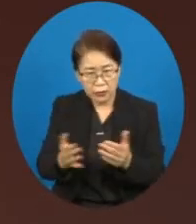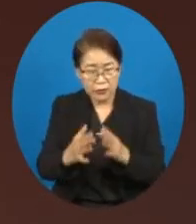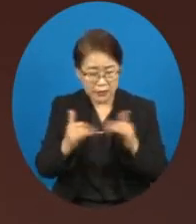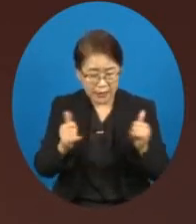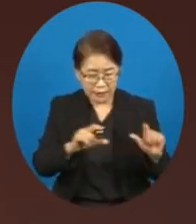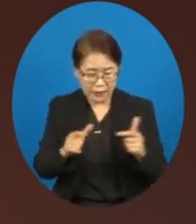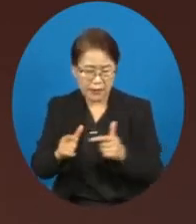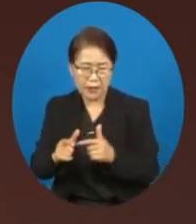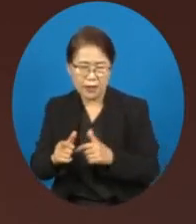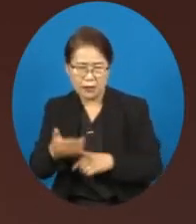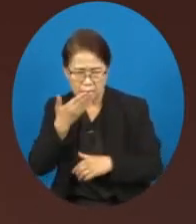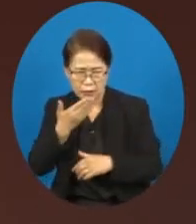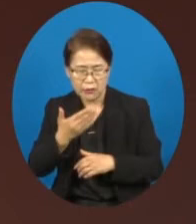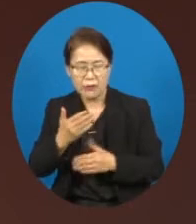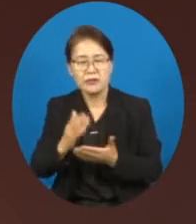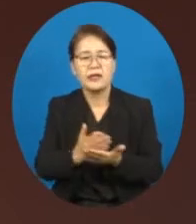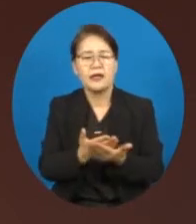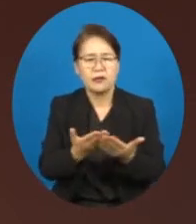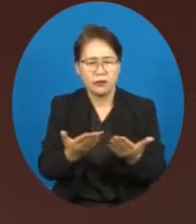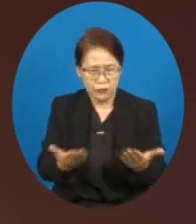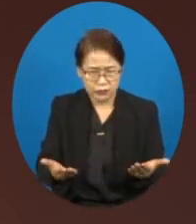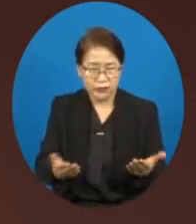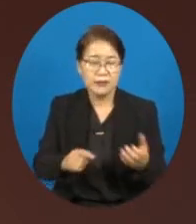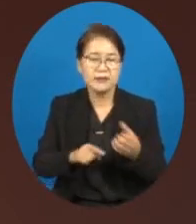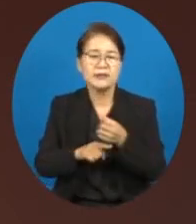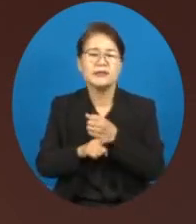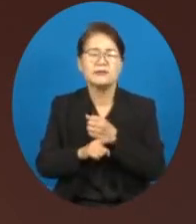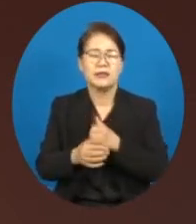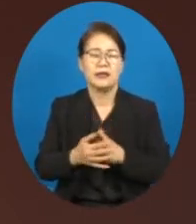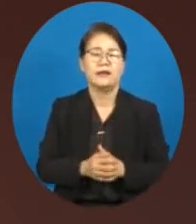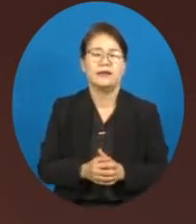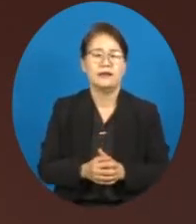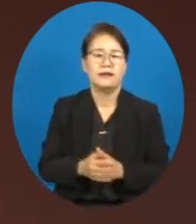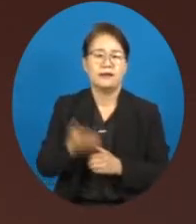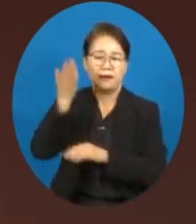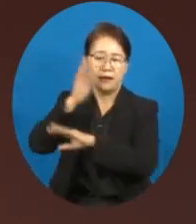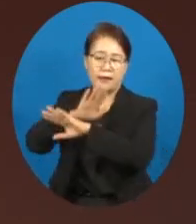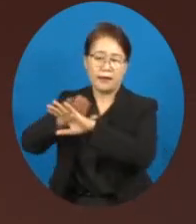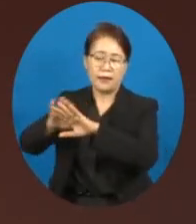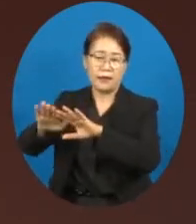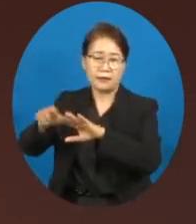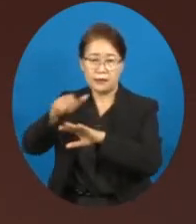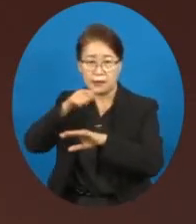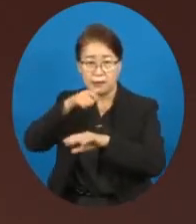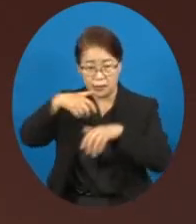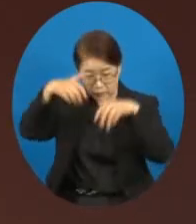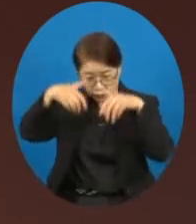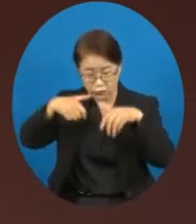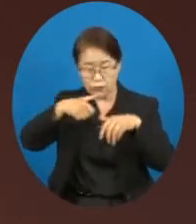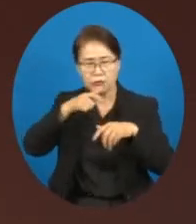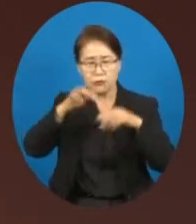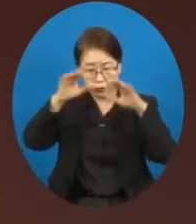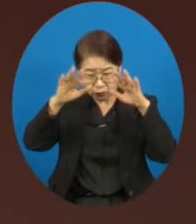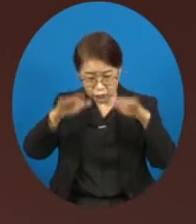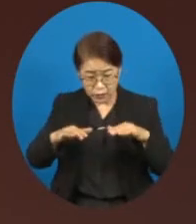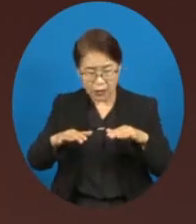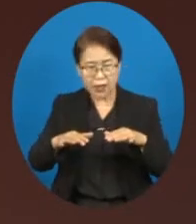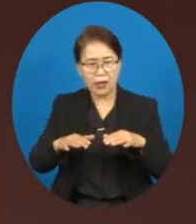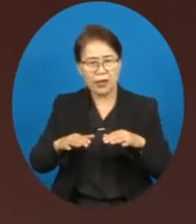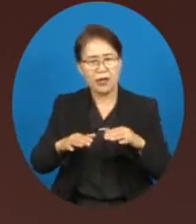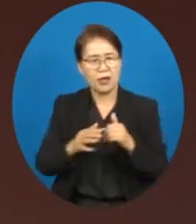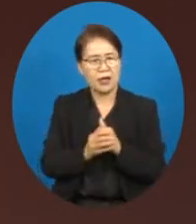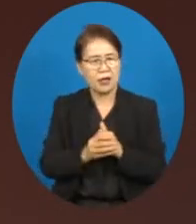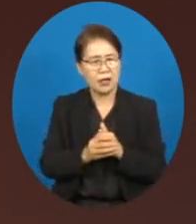사람들에게 양식을 공급해 준다는 거예요. 자, 하늘에서 내리는 눈과 비도 결코 헛되지